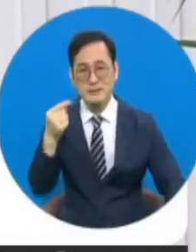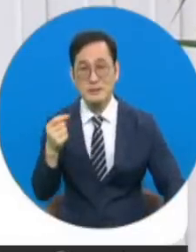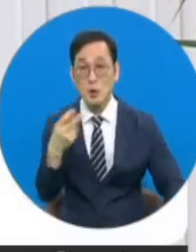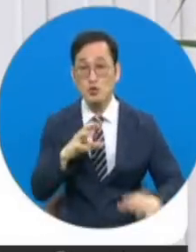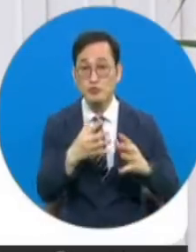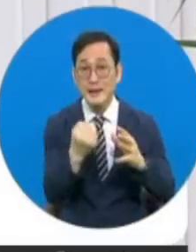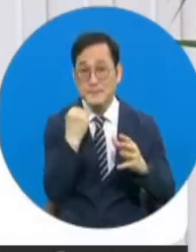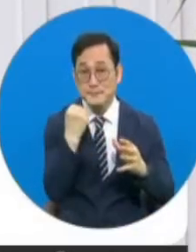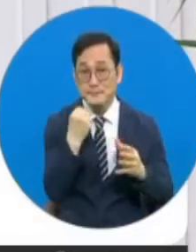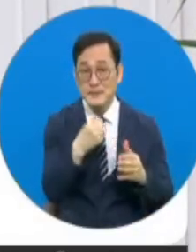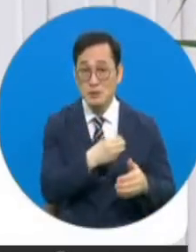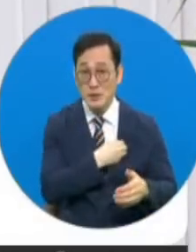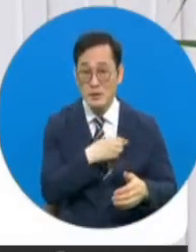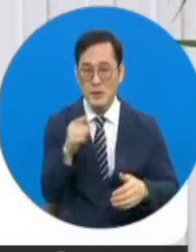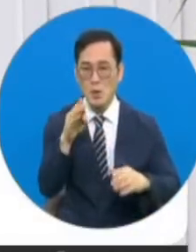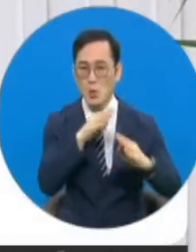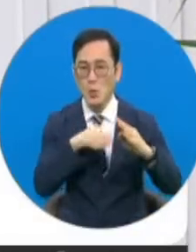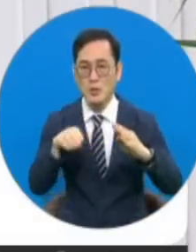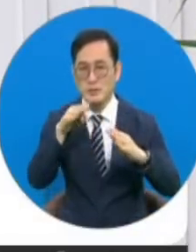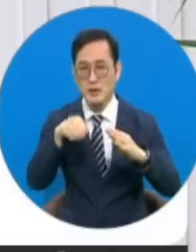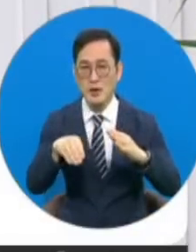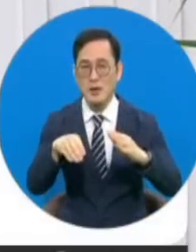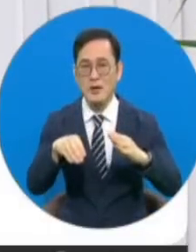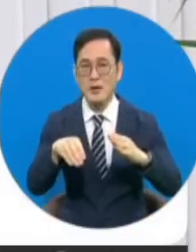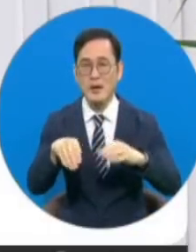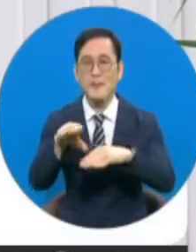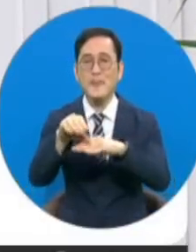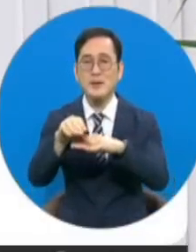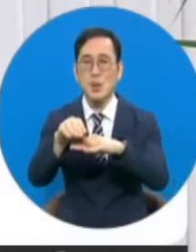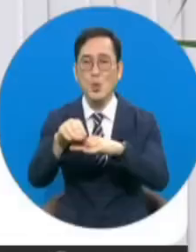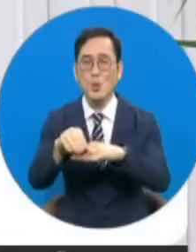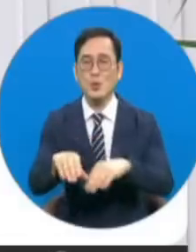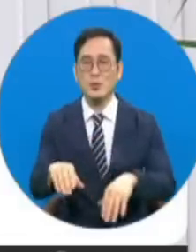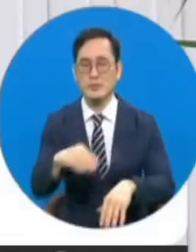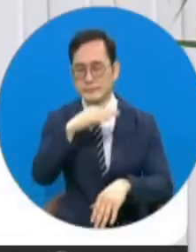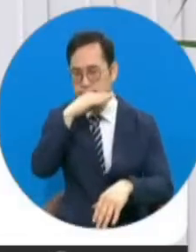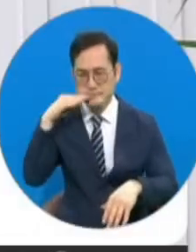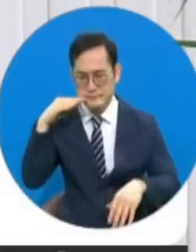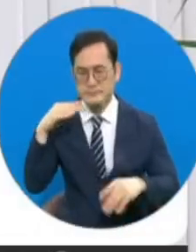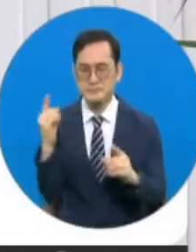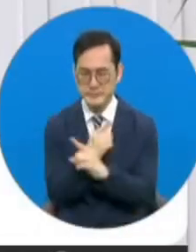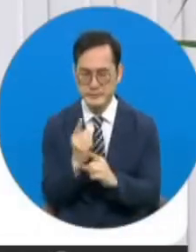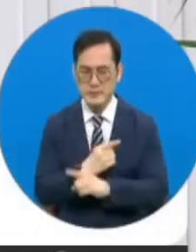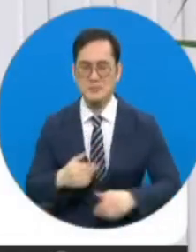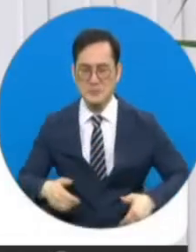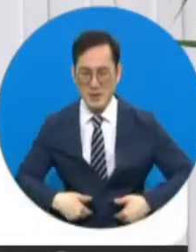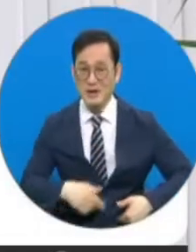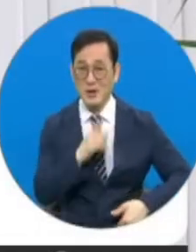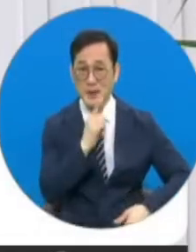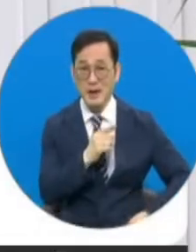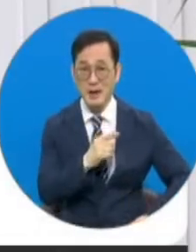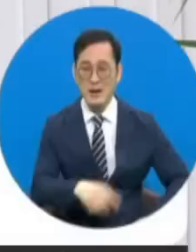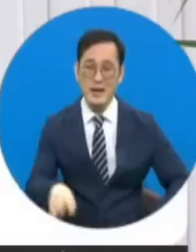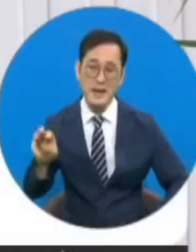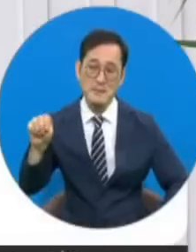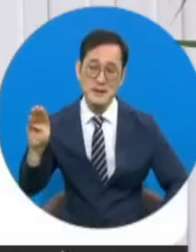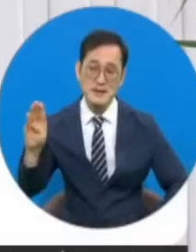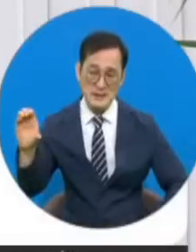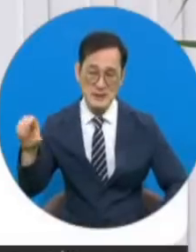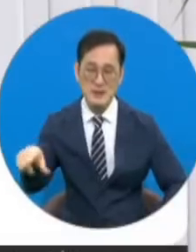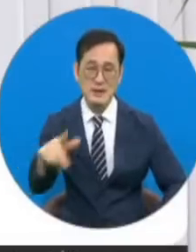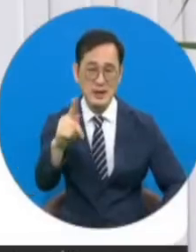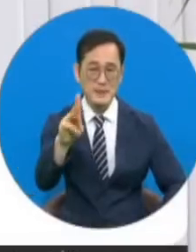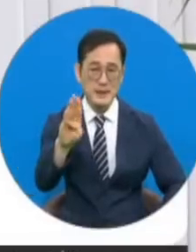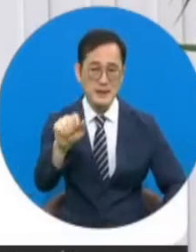지속적으로 이야기한게 있습니다 공영방송의 정상화입니다 공영방송의 정성화가 무엇이냐 KBS MBC 왜 이렇게 너네 보도 이상하게 하냐